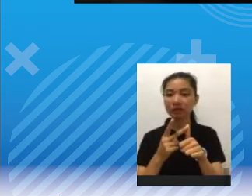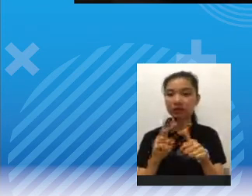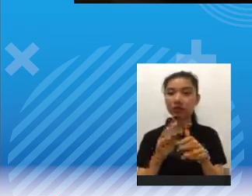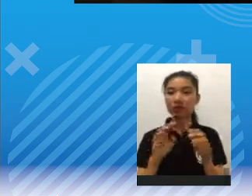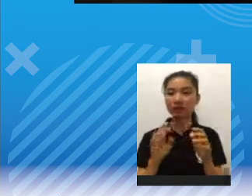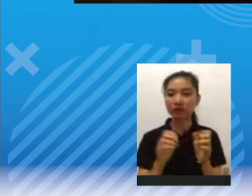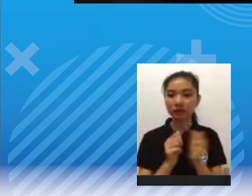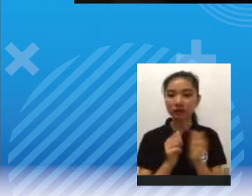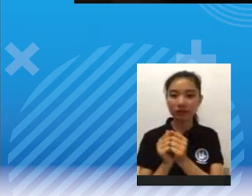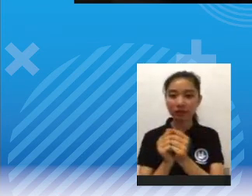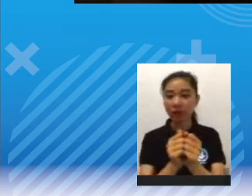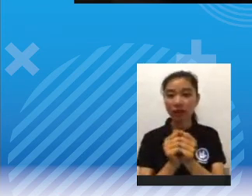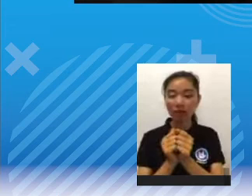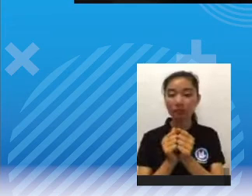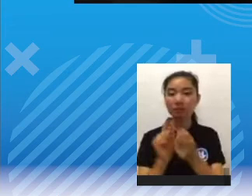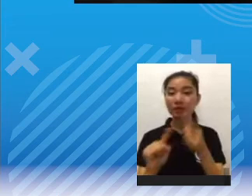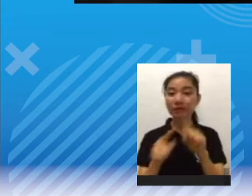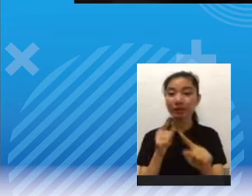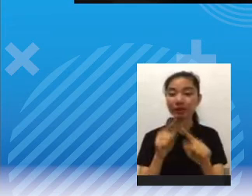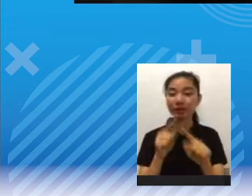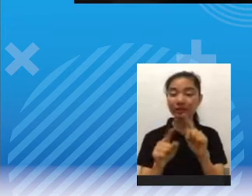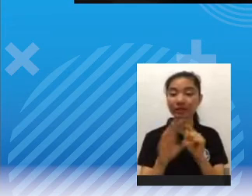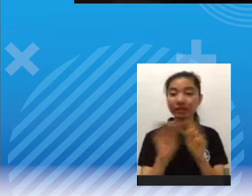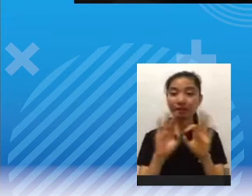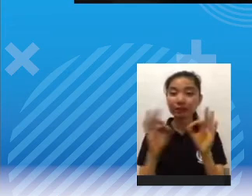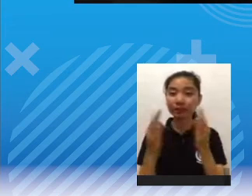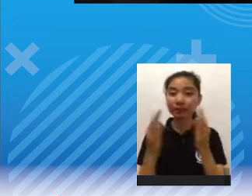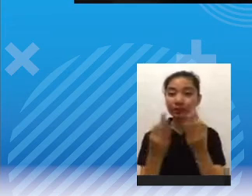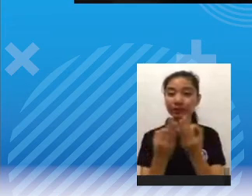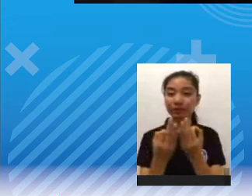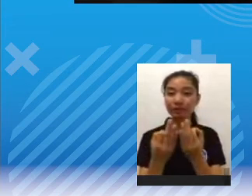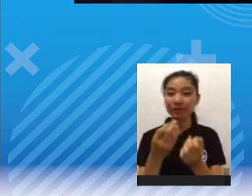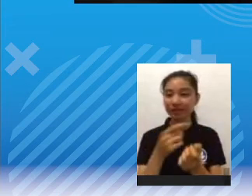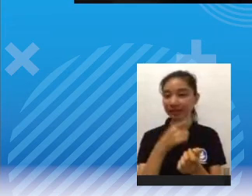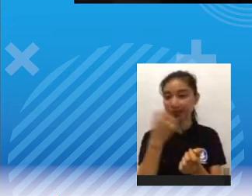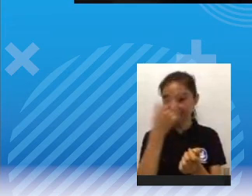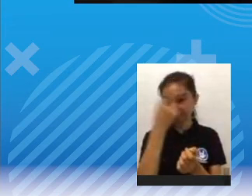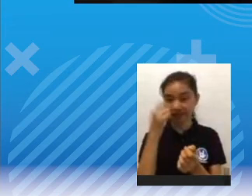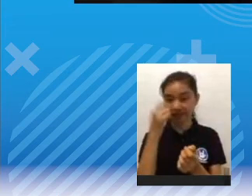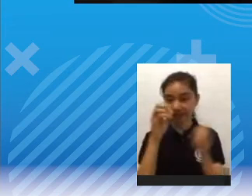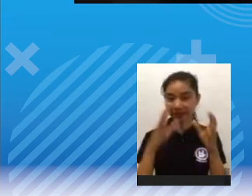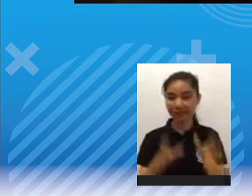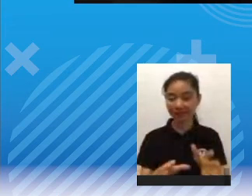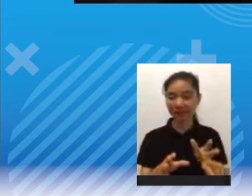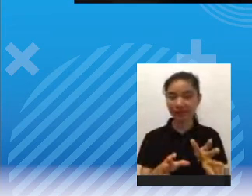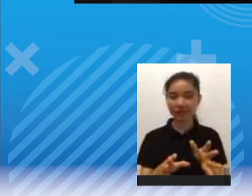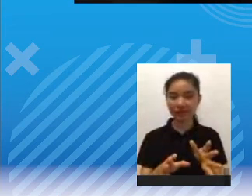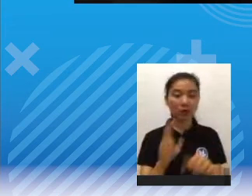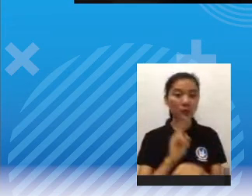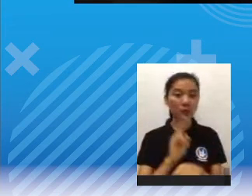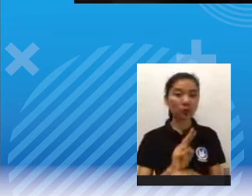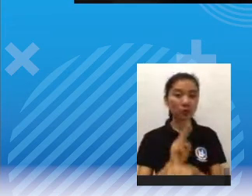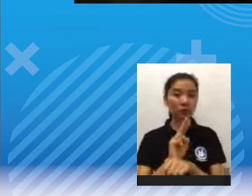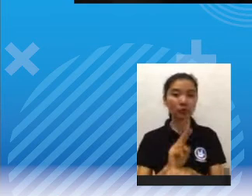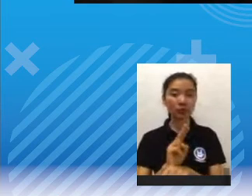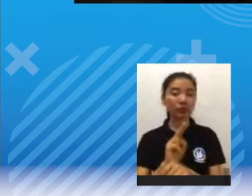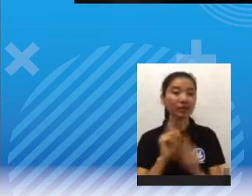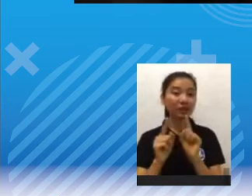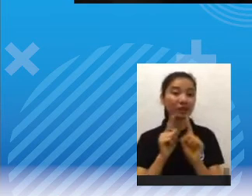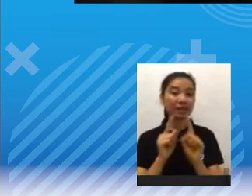tayo na lagi nakikipag-interact, lagi nakakakita ng mga warm bodies, no, na kasama natin sa paaralan.